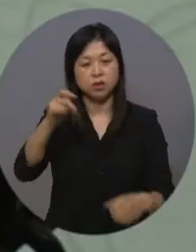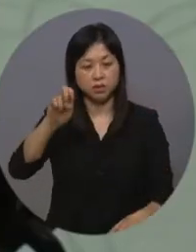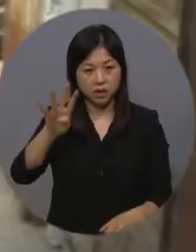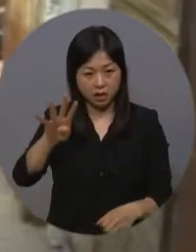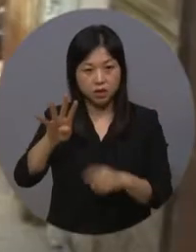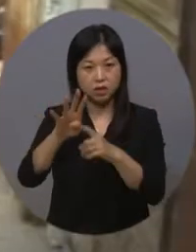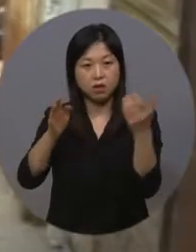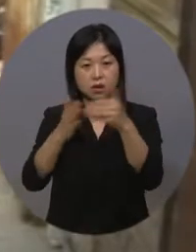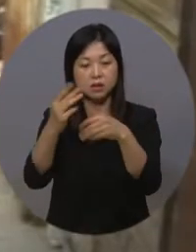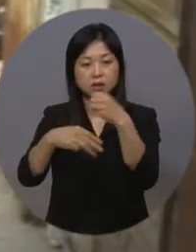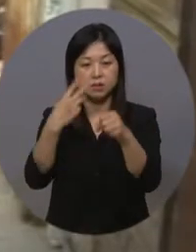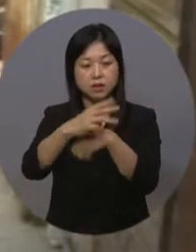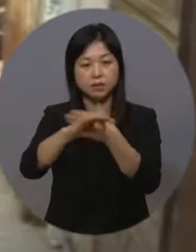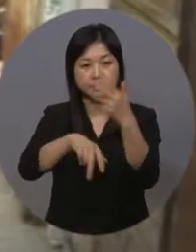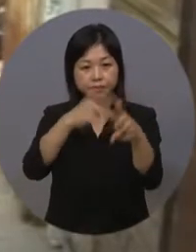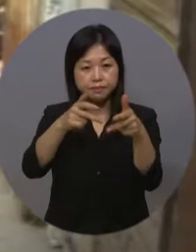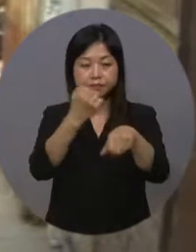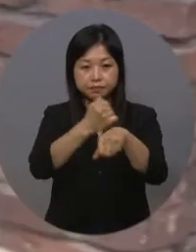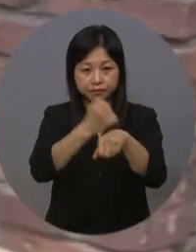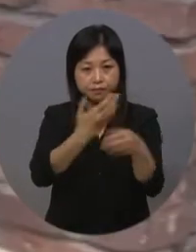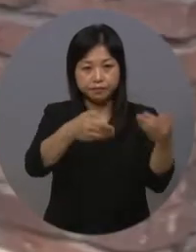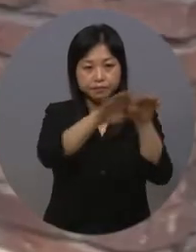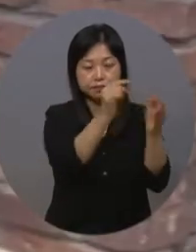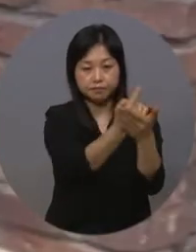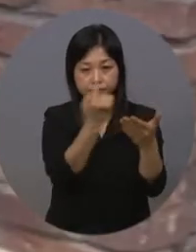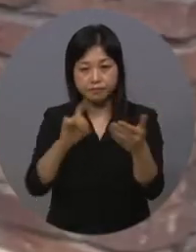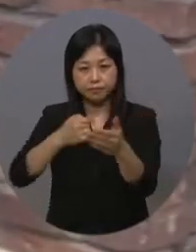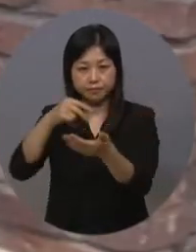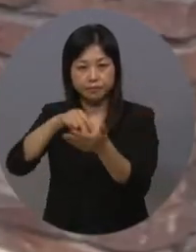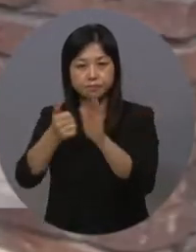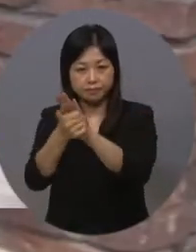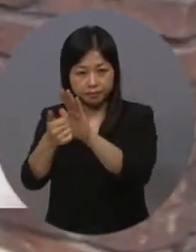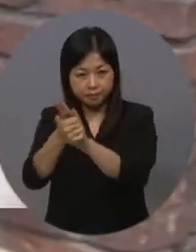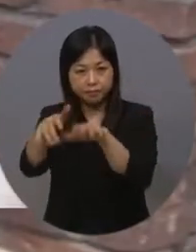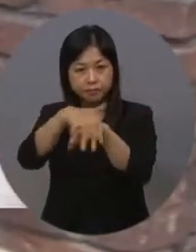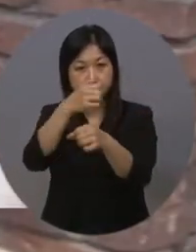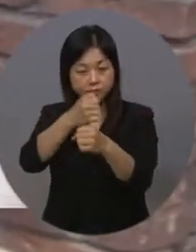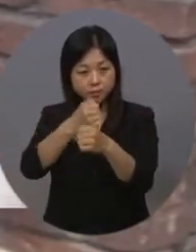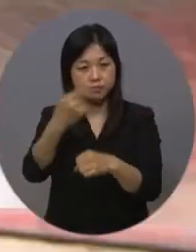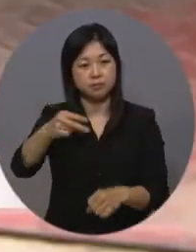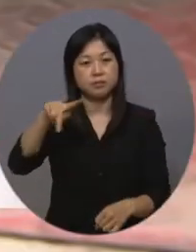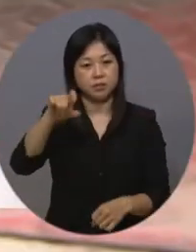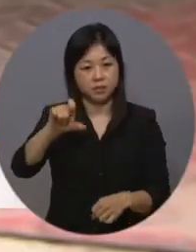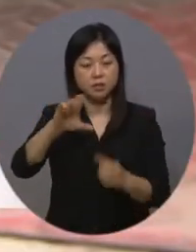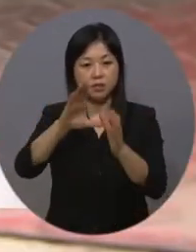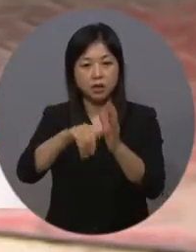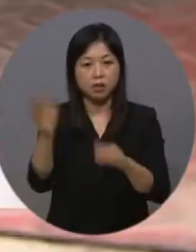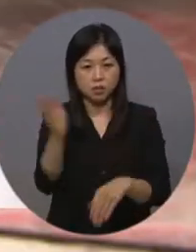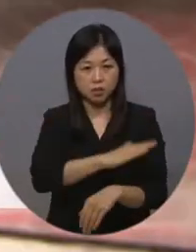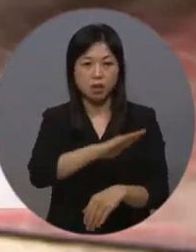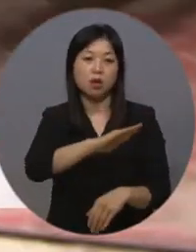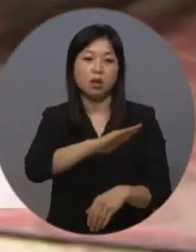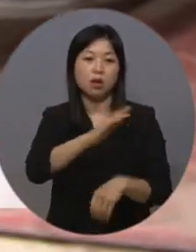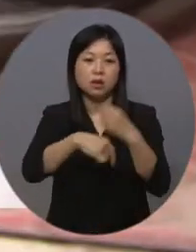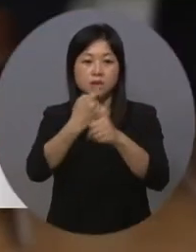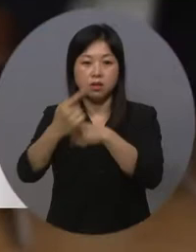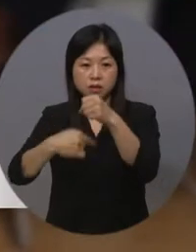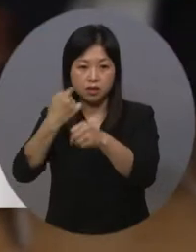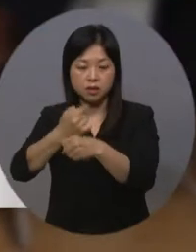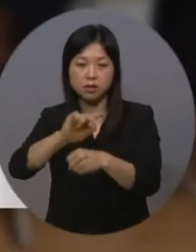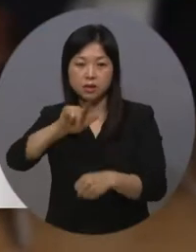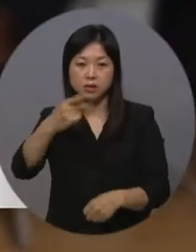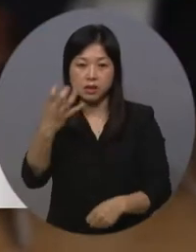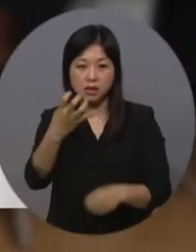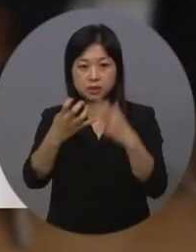통해 탈시설 자립지원 기반 인프라를 구축하고 2025년부터 매년 740여 명의 자립을